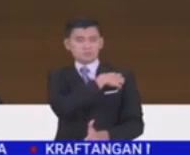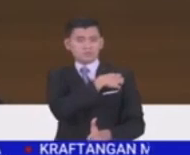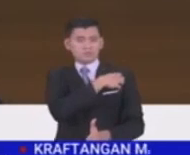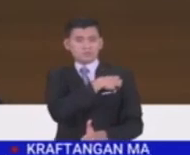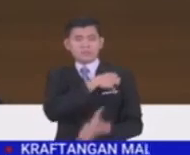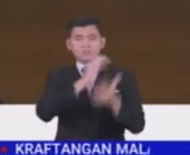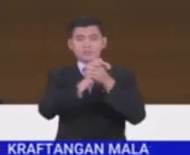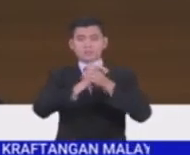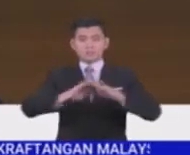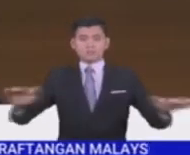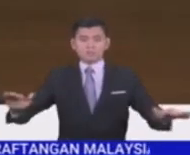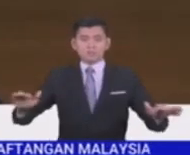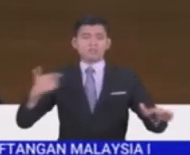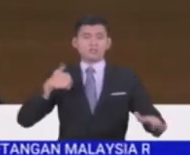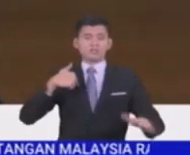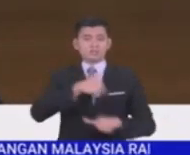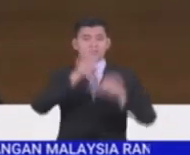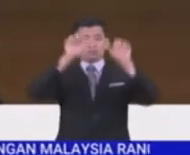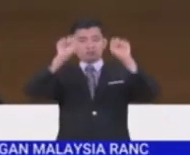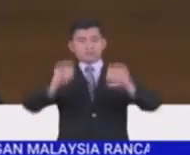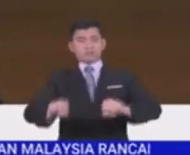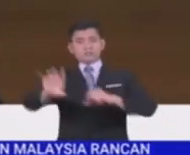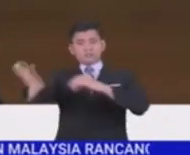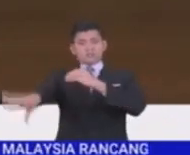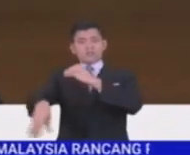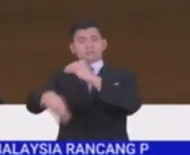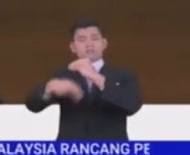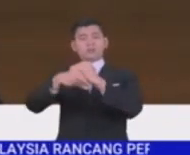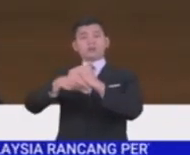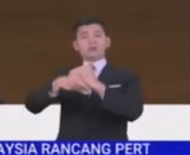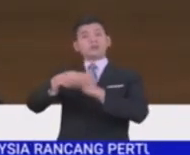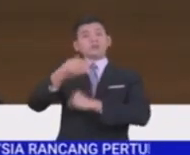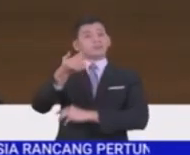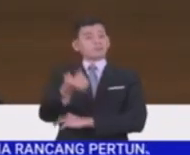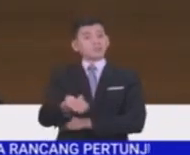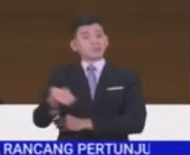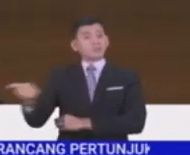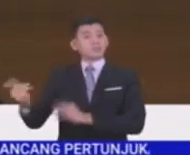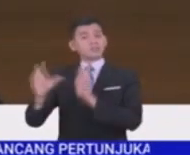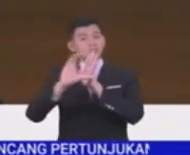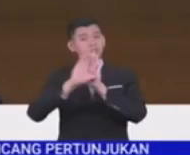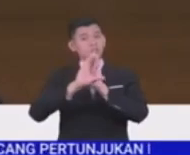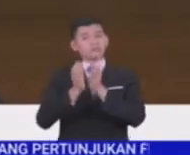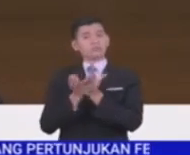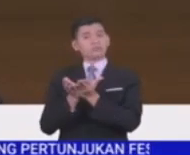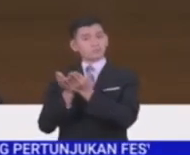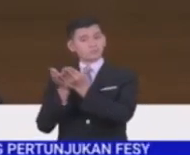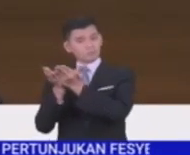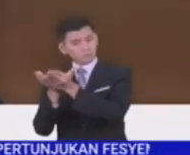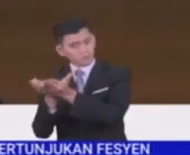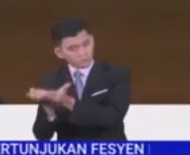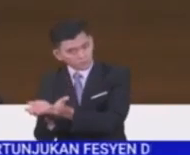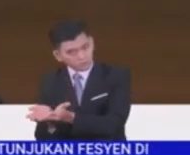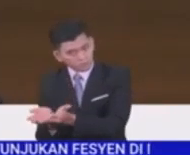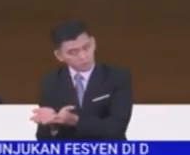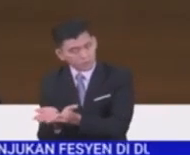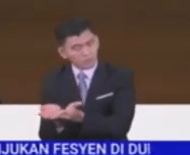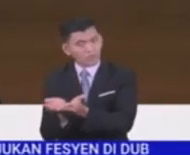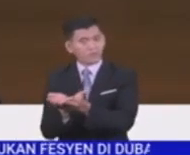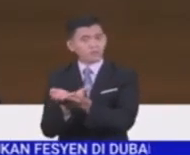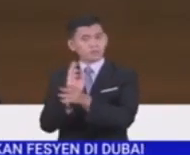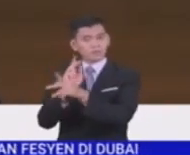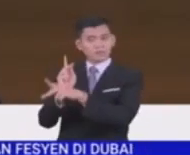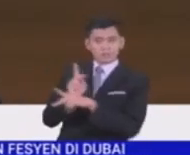Ya, dan kita boleh tambahkan peralatan pun, bot di bawah PDRM